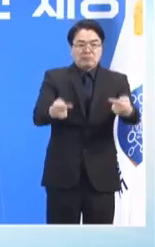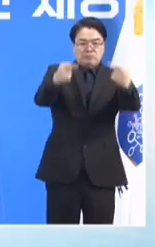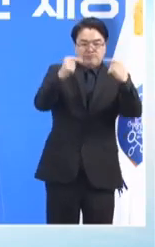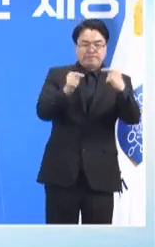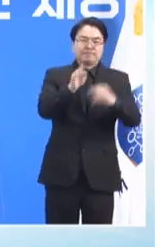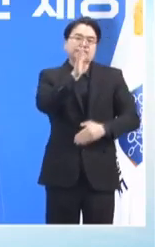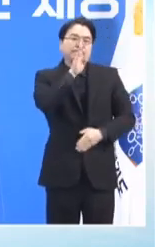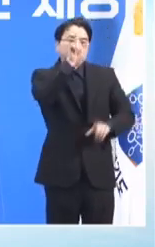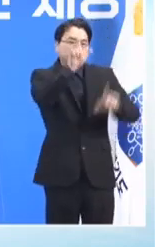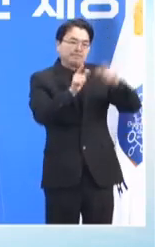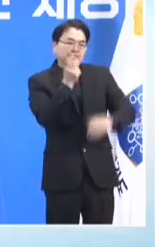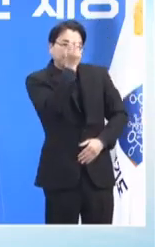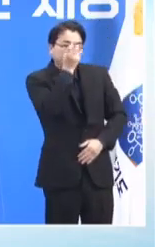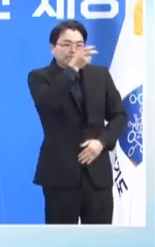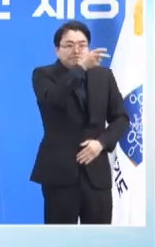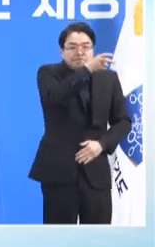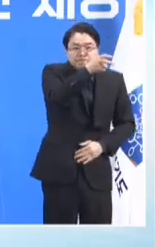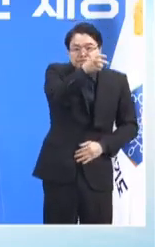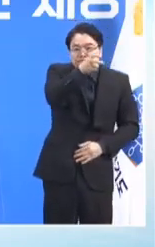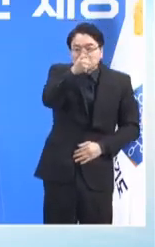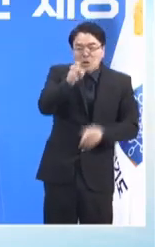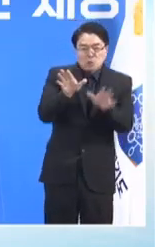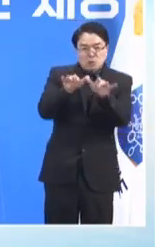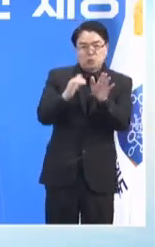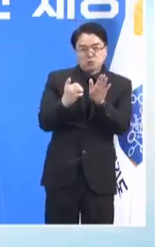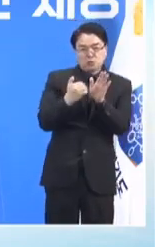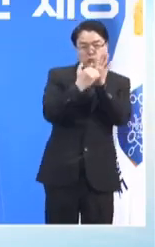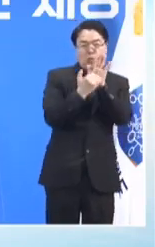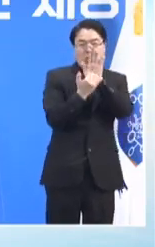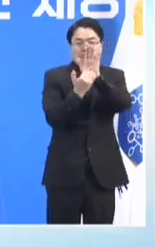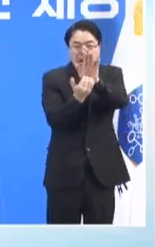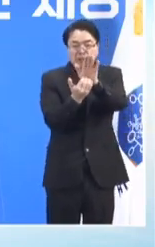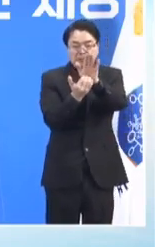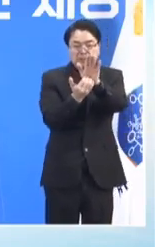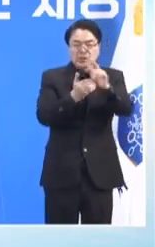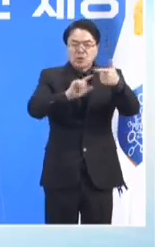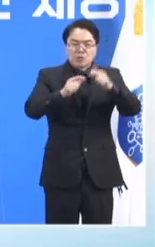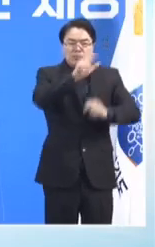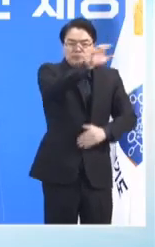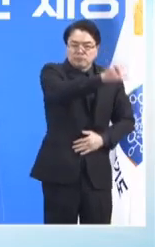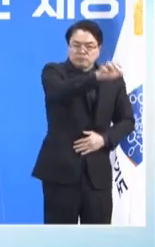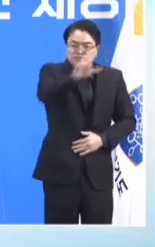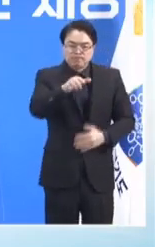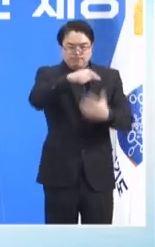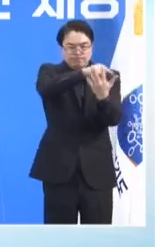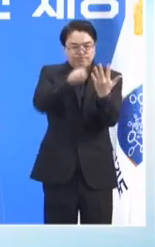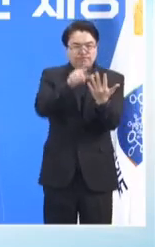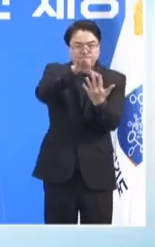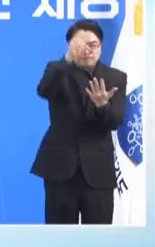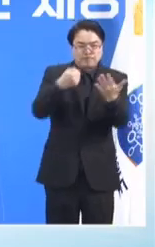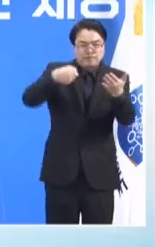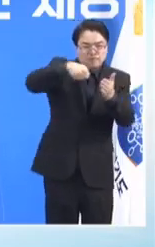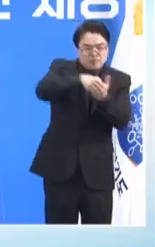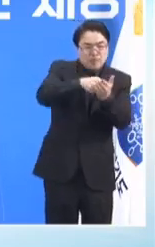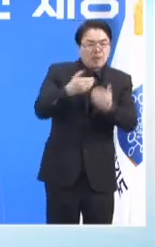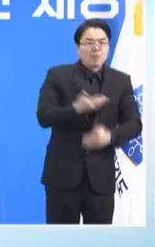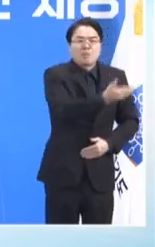실태조사, 모니터링 및 조류충돌 방지 시범사업 대상지 선정을 위하여 일반 도민을